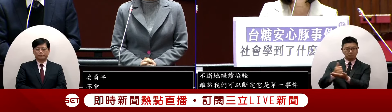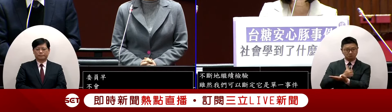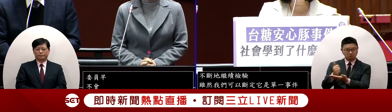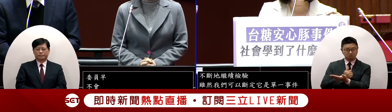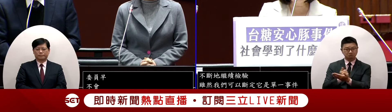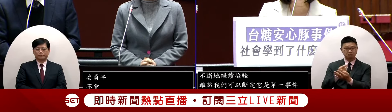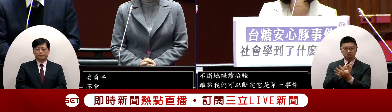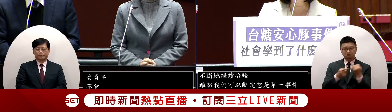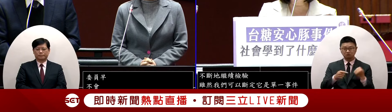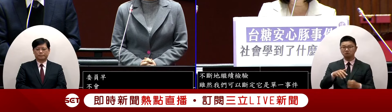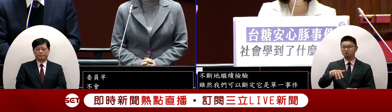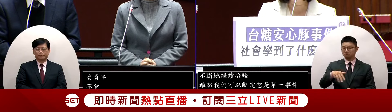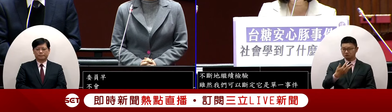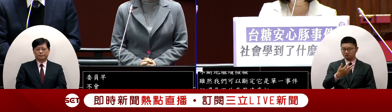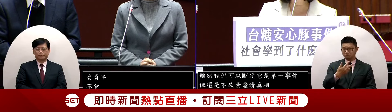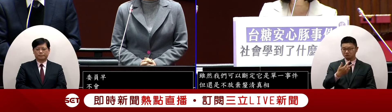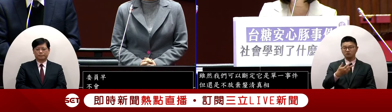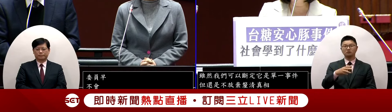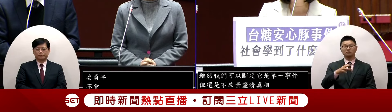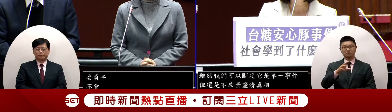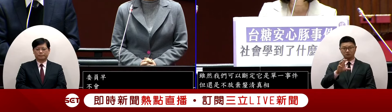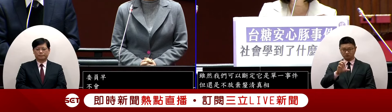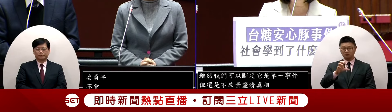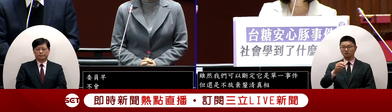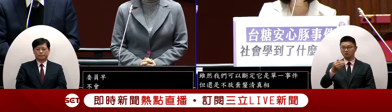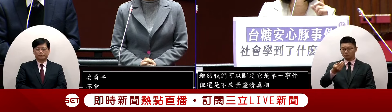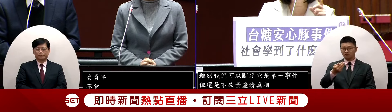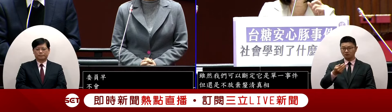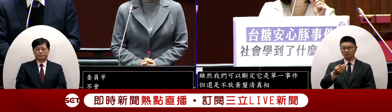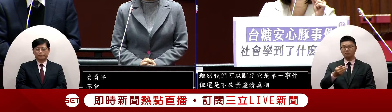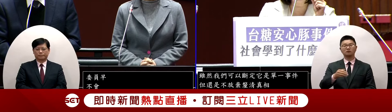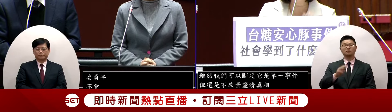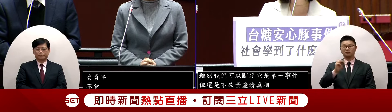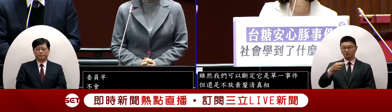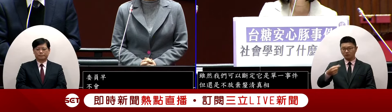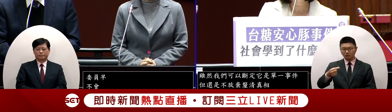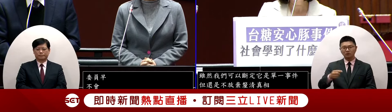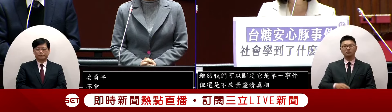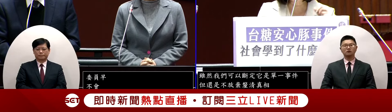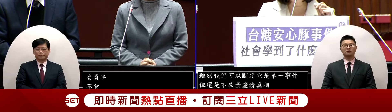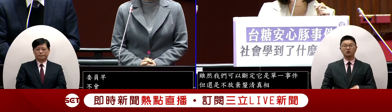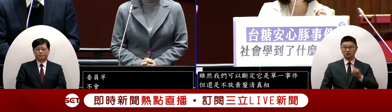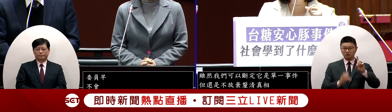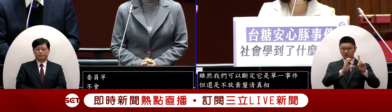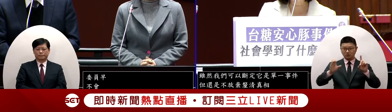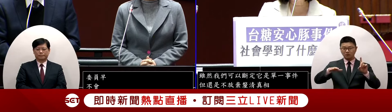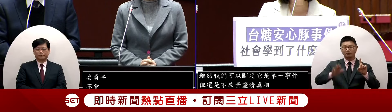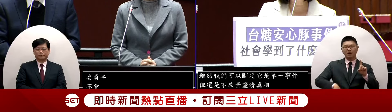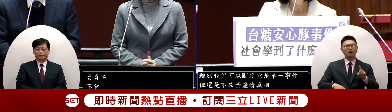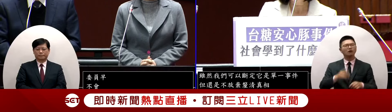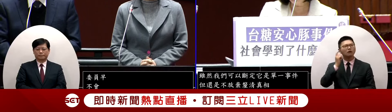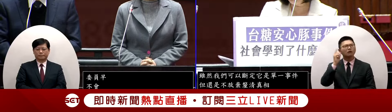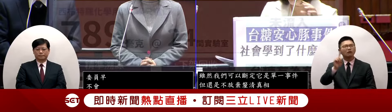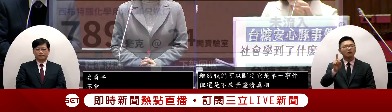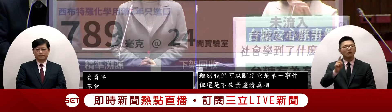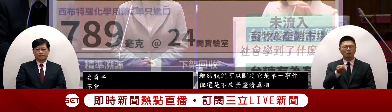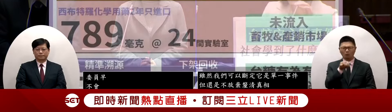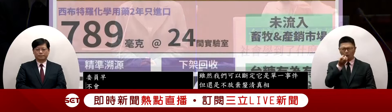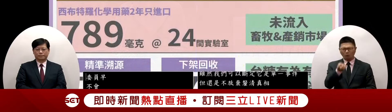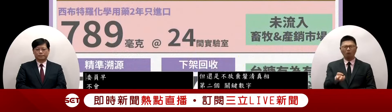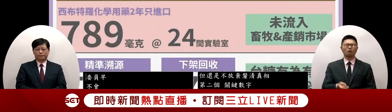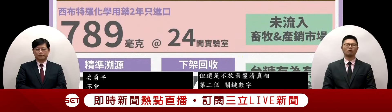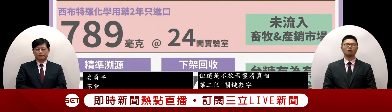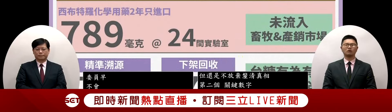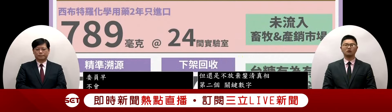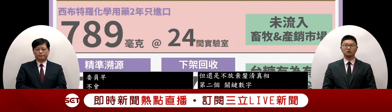了789毫克，少于一 cc， 这么微量的，所以我们也可以验证